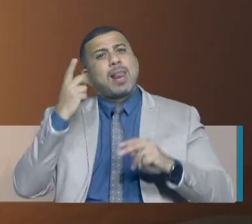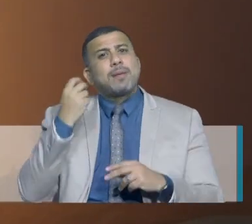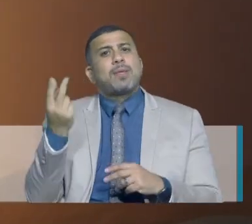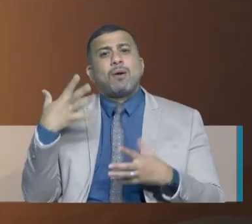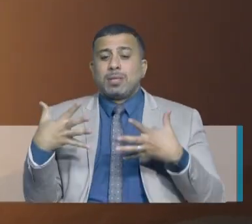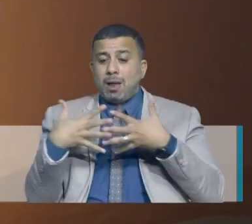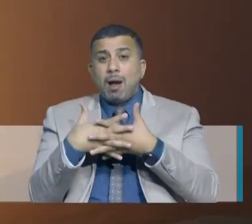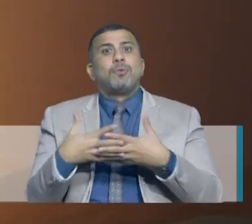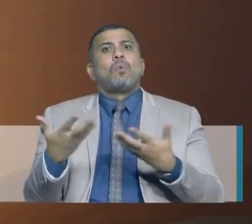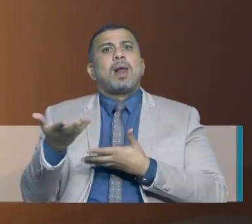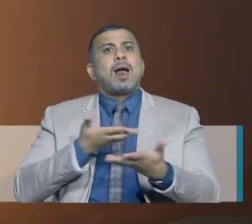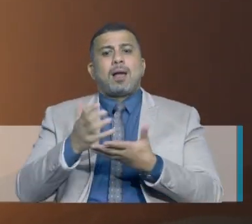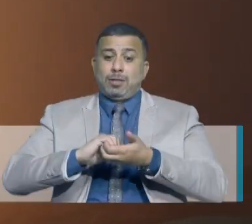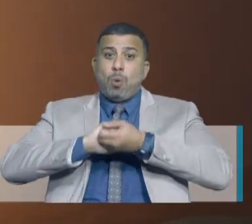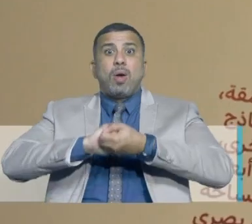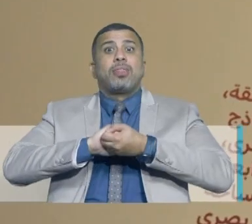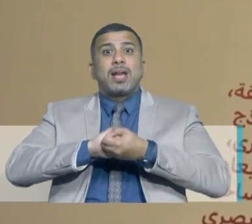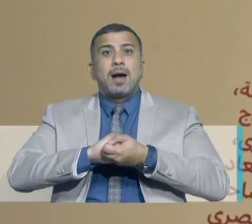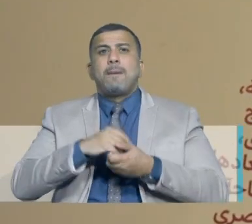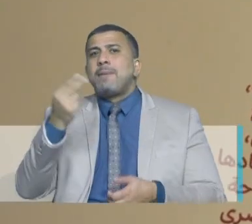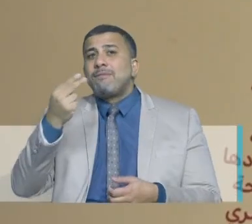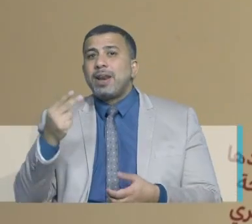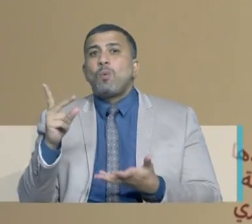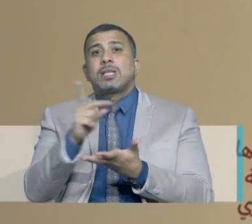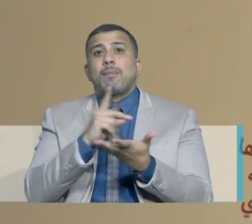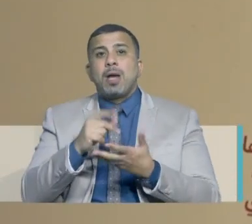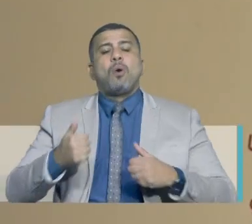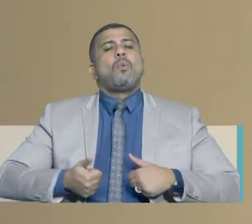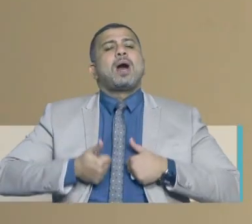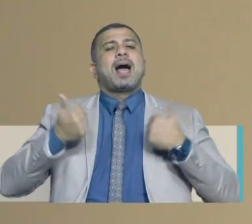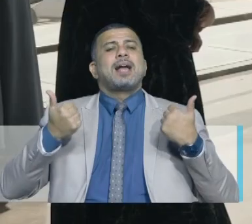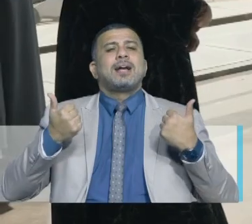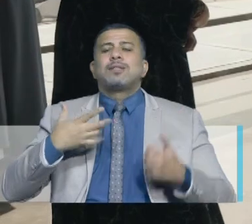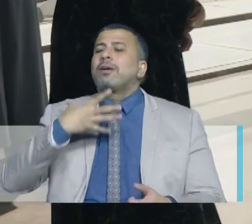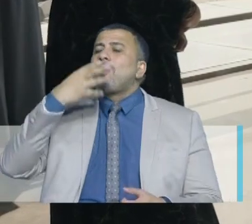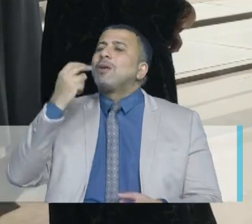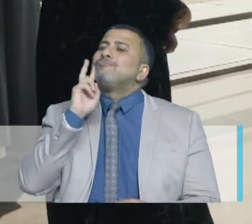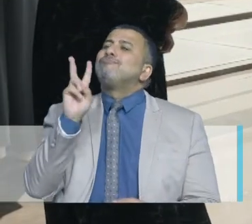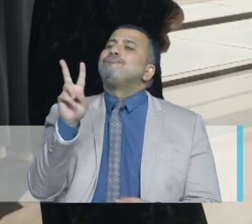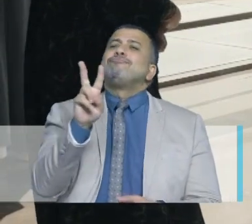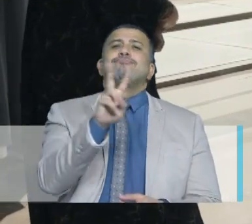والترابط والعلاقه الوثيقه بين الفن والطبيعه والحياه الروحانيه